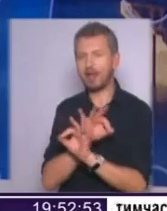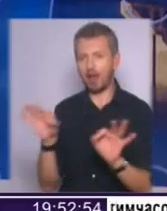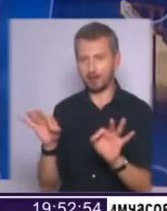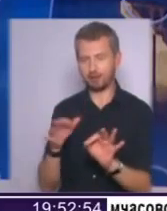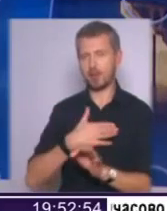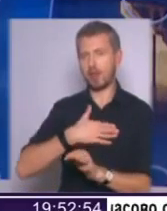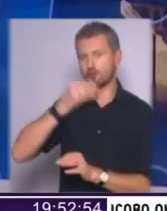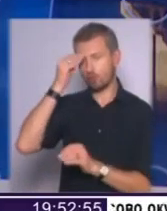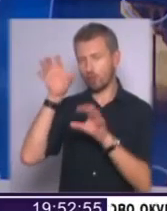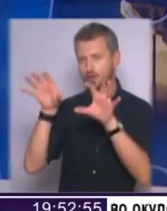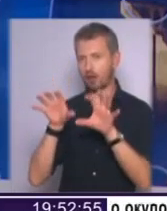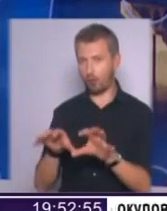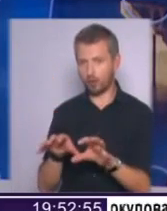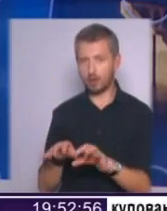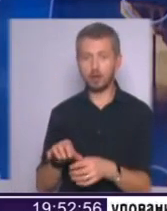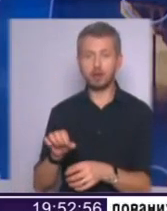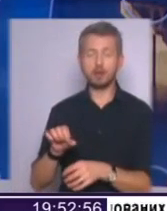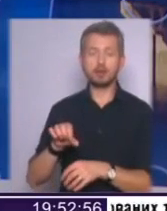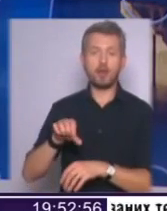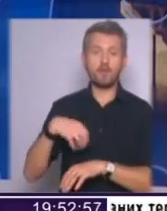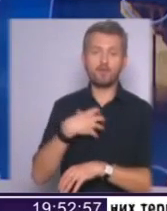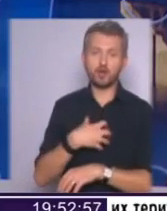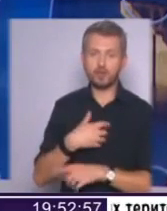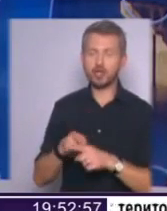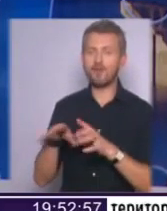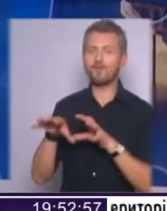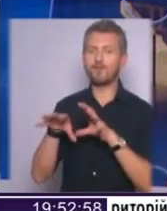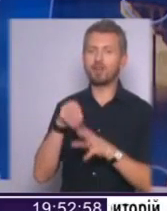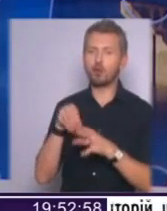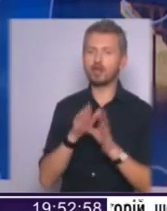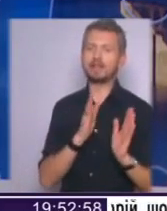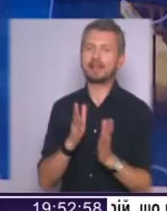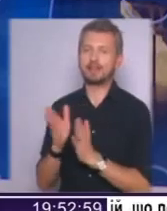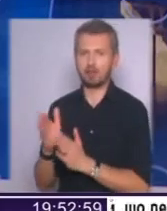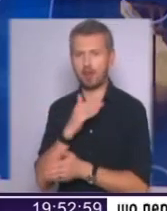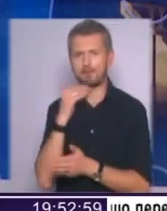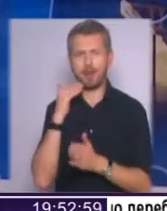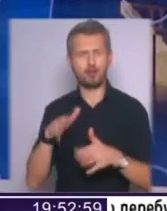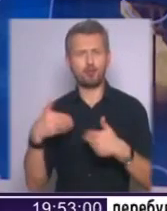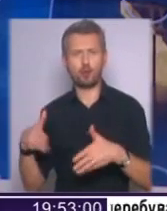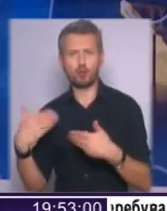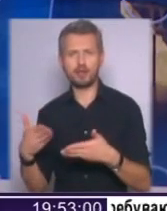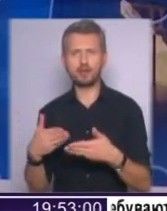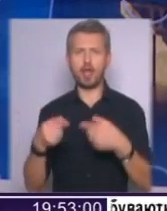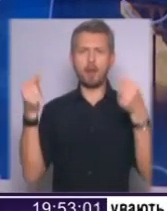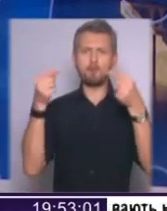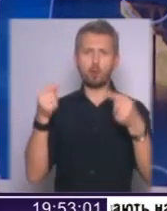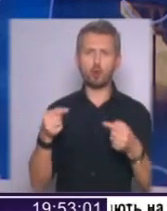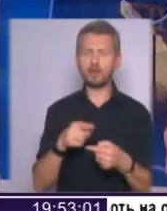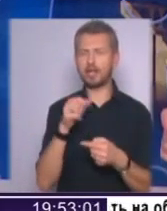нашу думку, закон. Найперше і найважливіше – це виборча система. Так. Багато пропозицій. пропорційна за відкритими